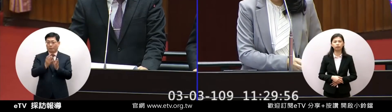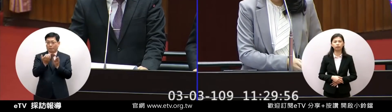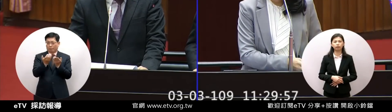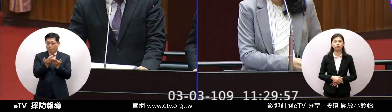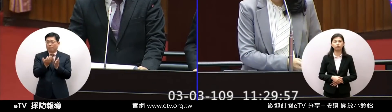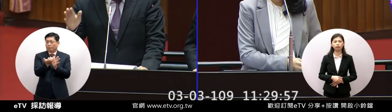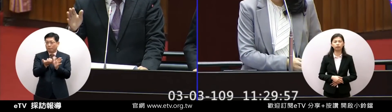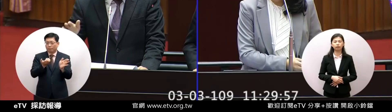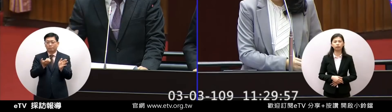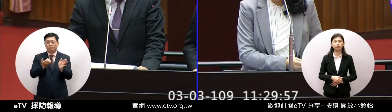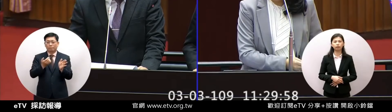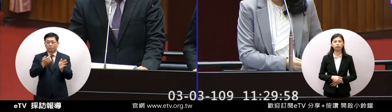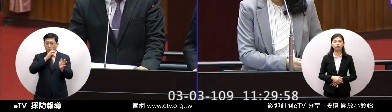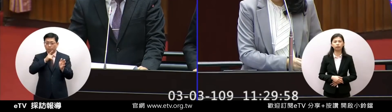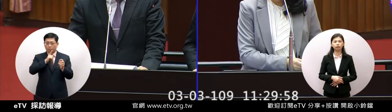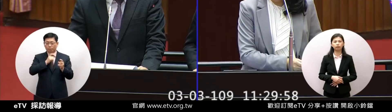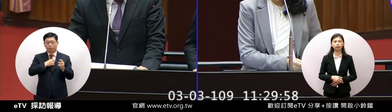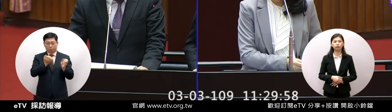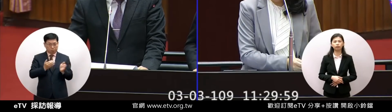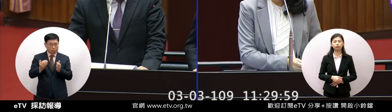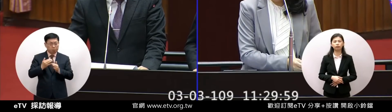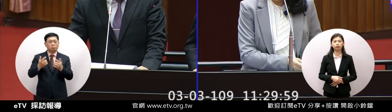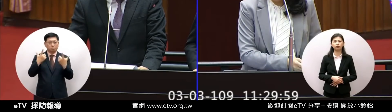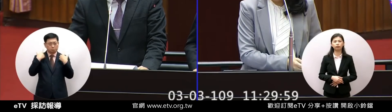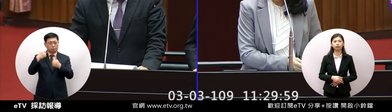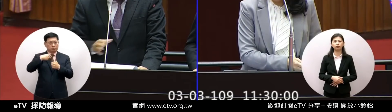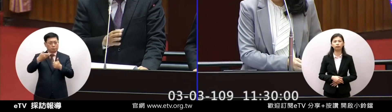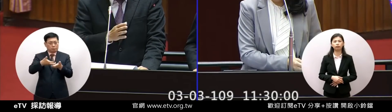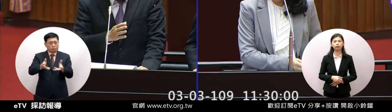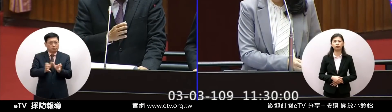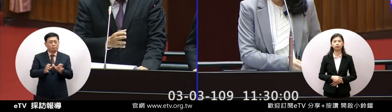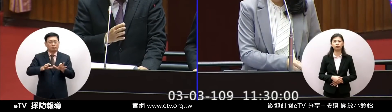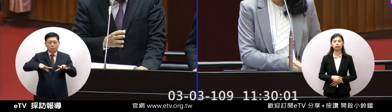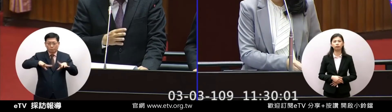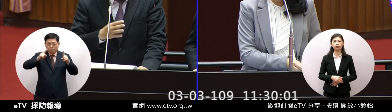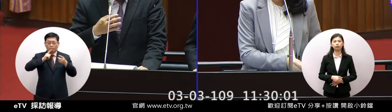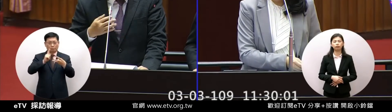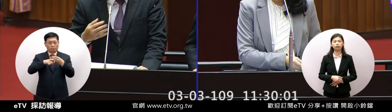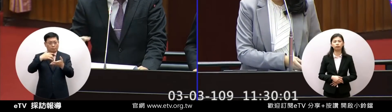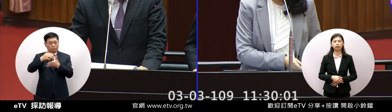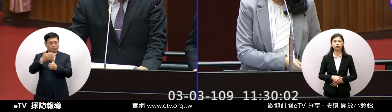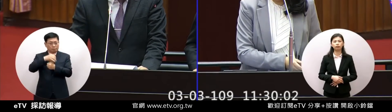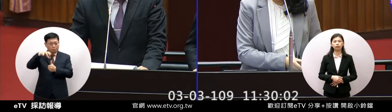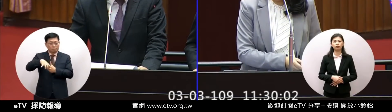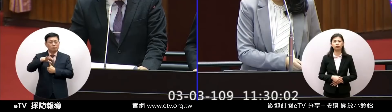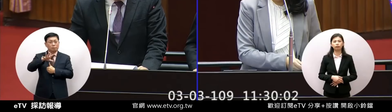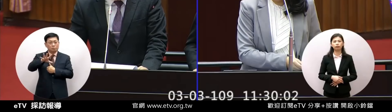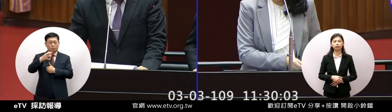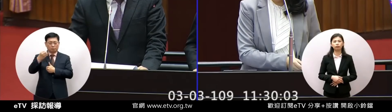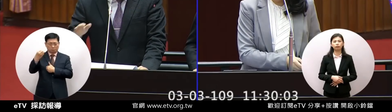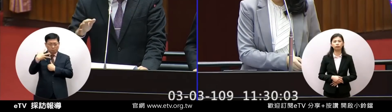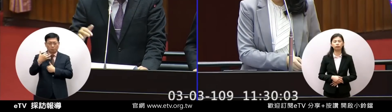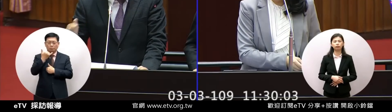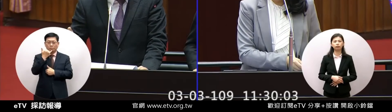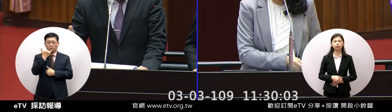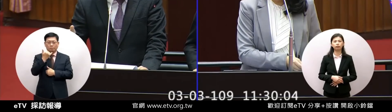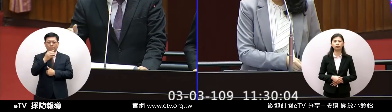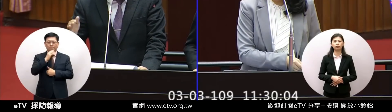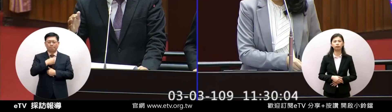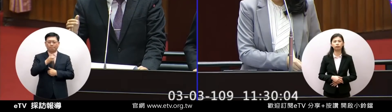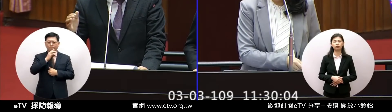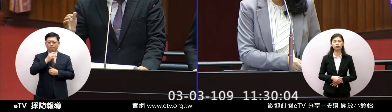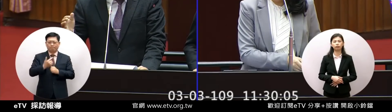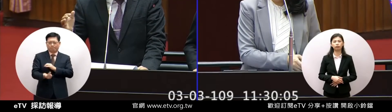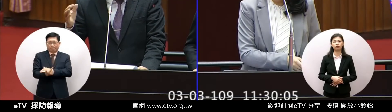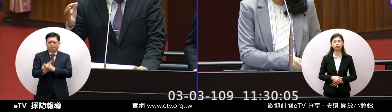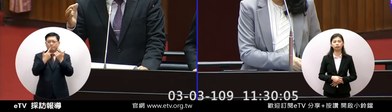的这个超前部署啊，其实教育部当时主计总处也都有一个能够以缓济急